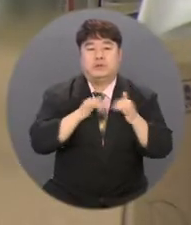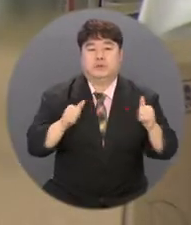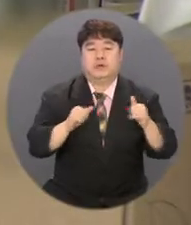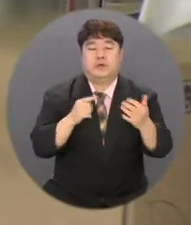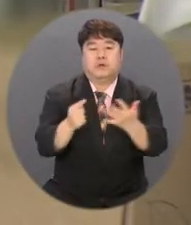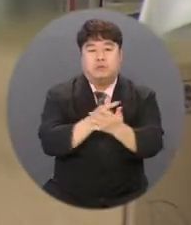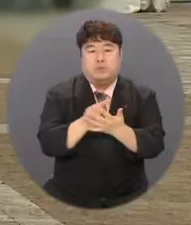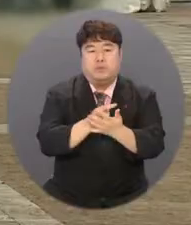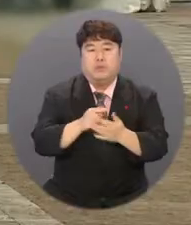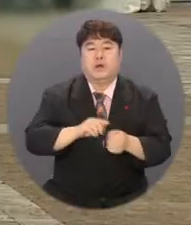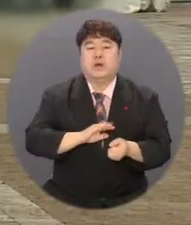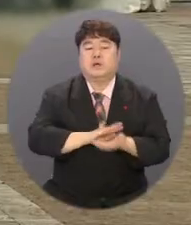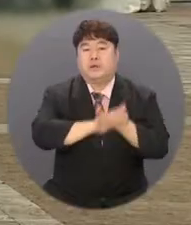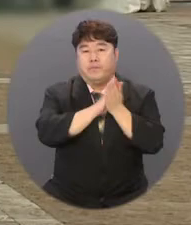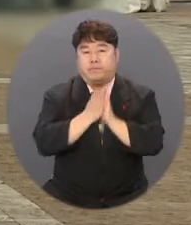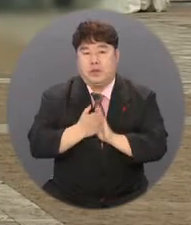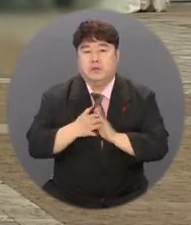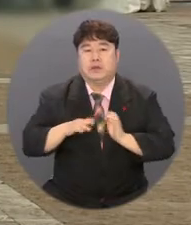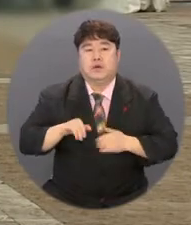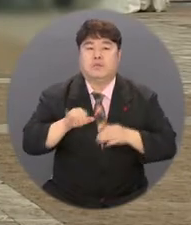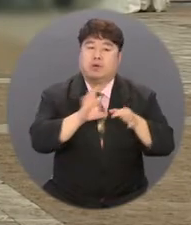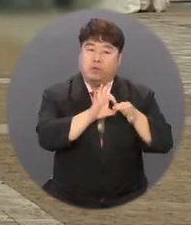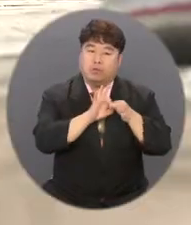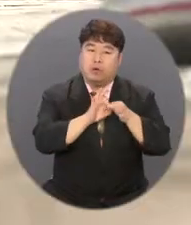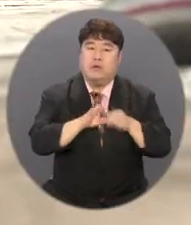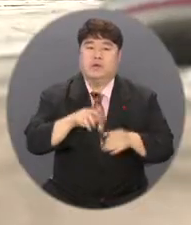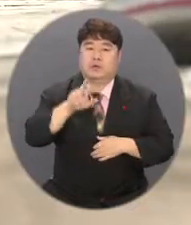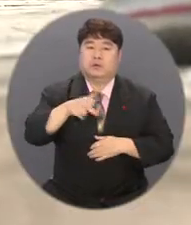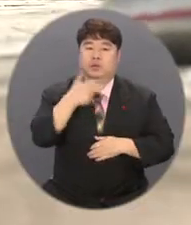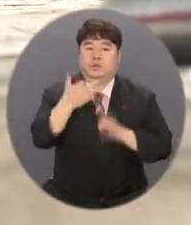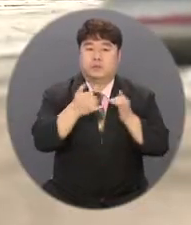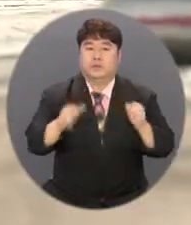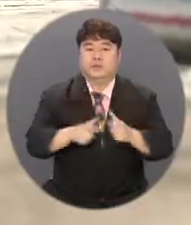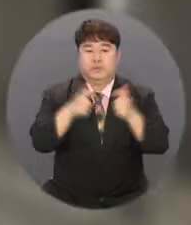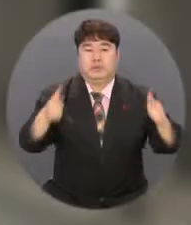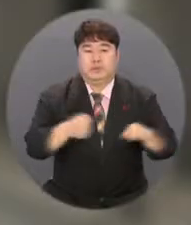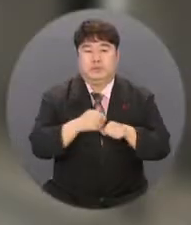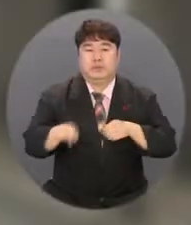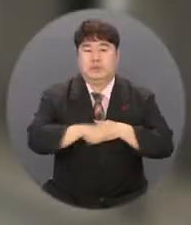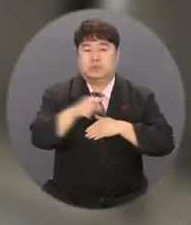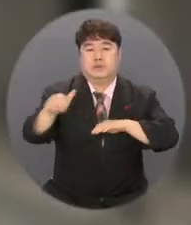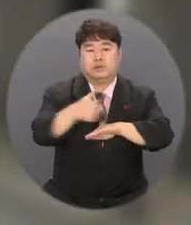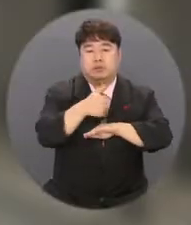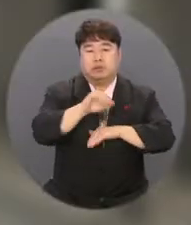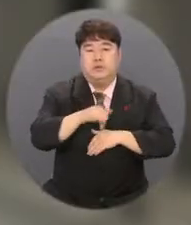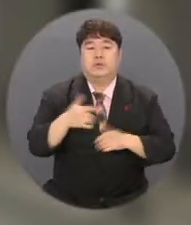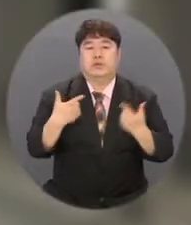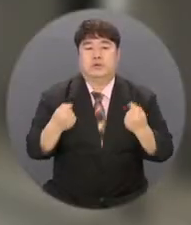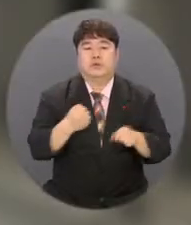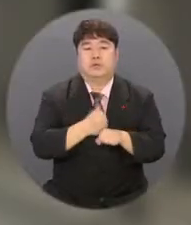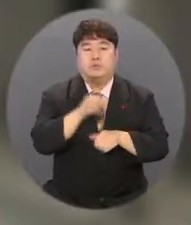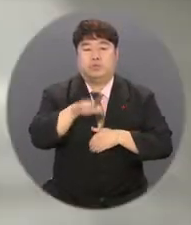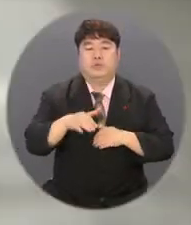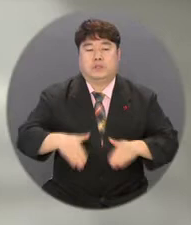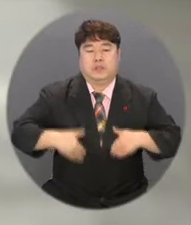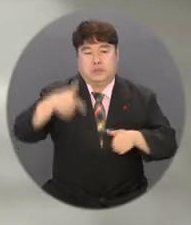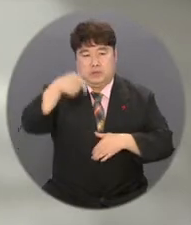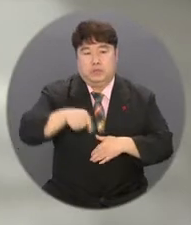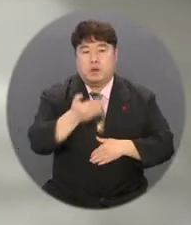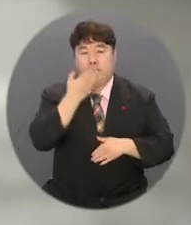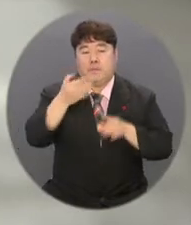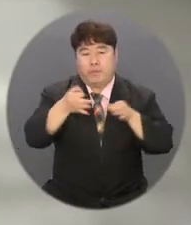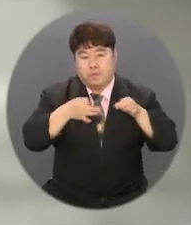접촉한 변이 감염 관련자를 포함하면 17명까지 늘어납니다. 이들의 동선이 겹치는 곳은 광주 남구의 한